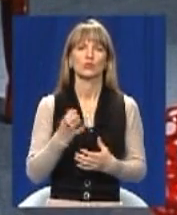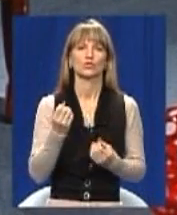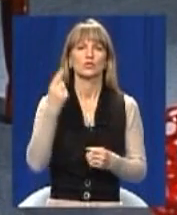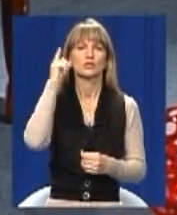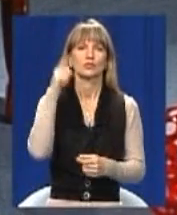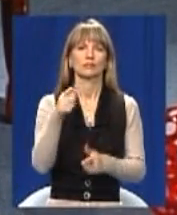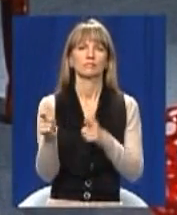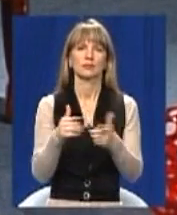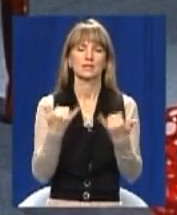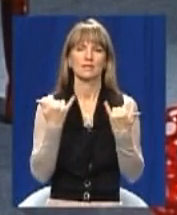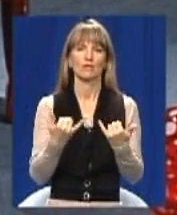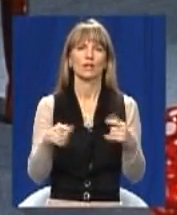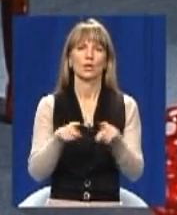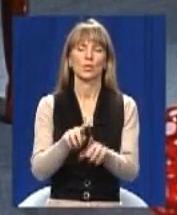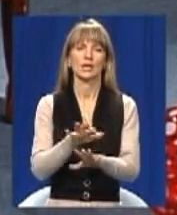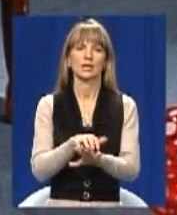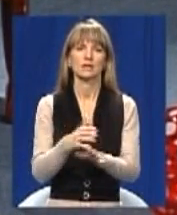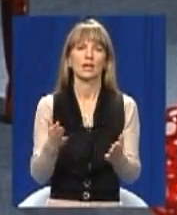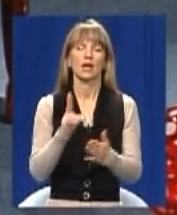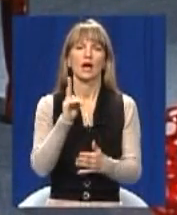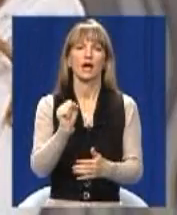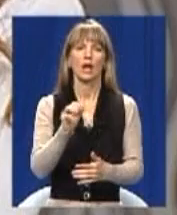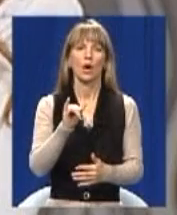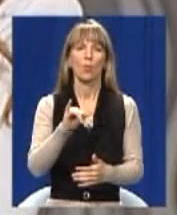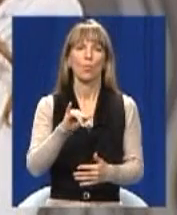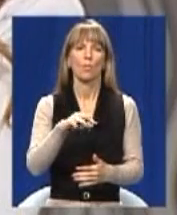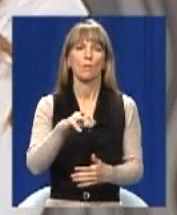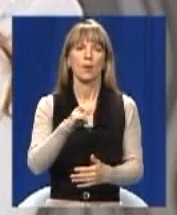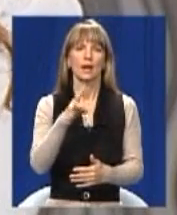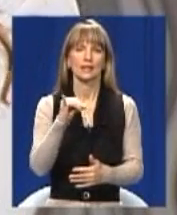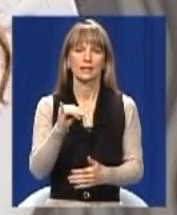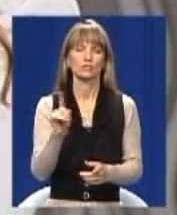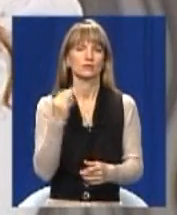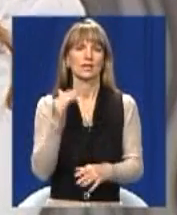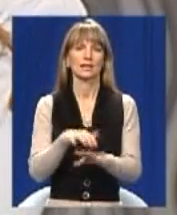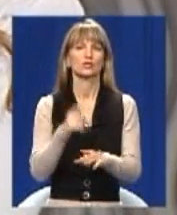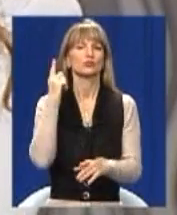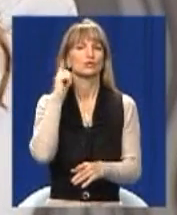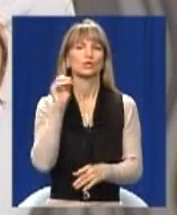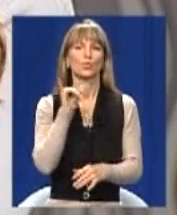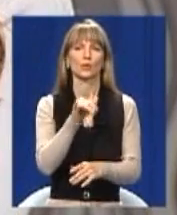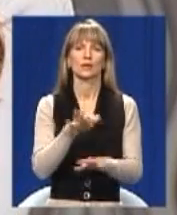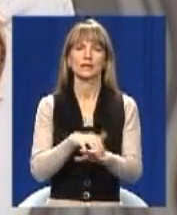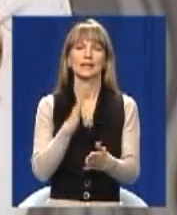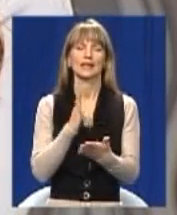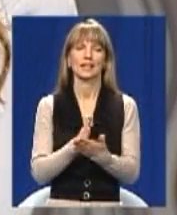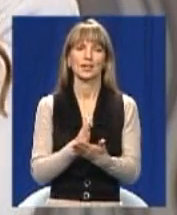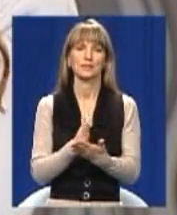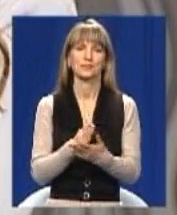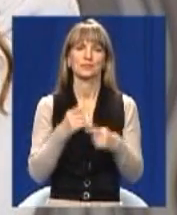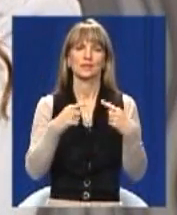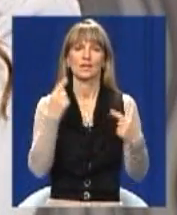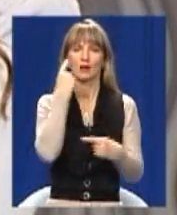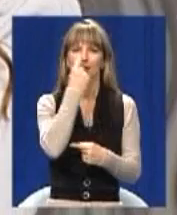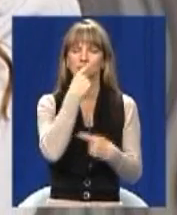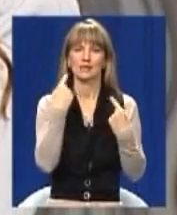знаю, що ти підготувала сьогодні нам таку кицьку, як каоманя. Що це за кицька така цікава? Чула я, що у цієї кицьки є, ну, взагалі, різні